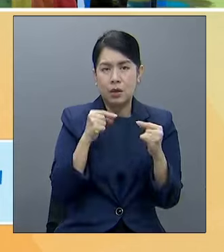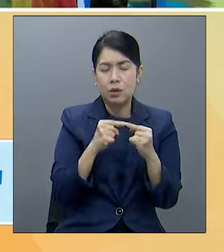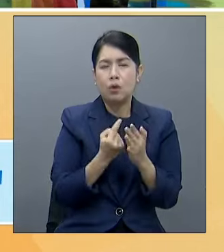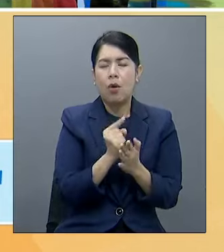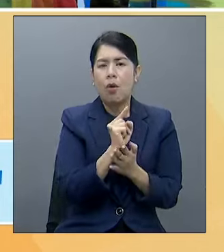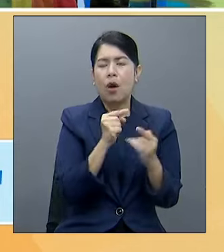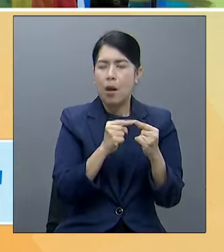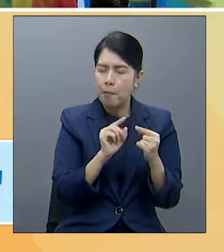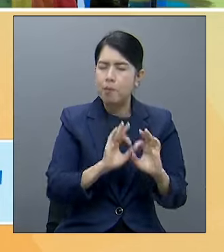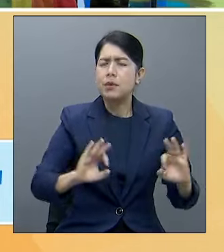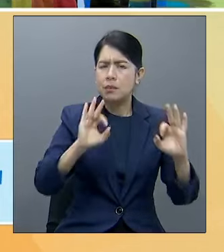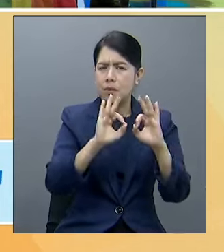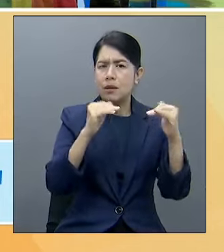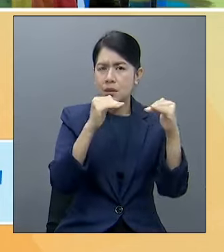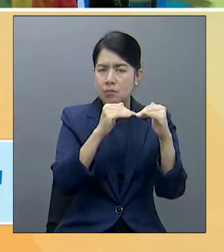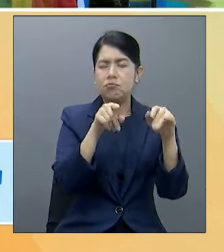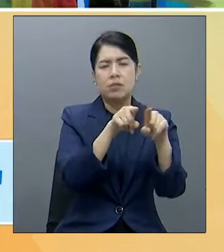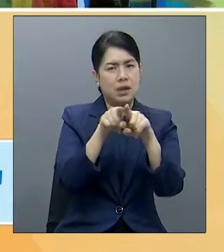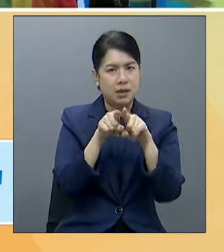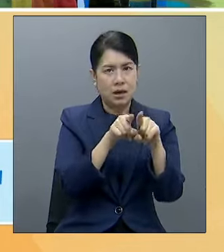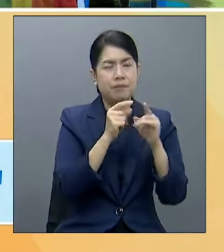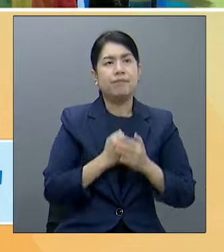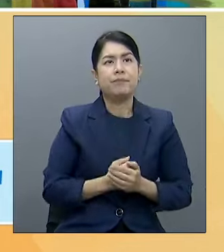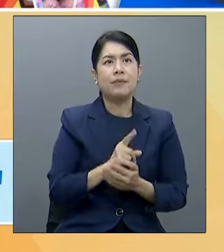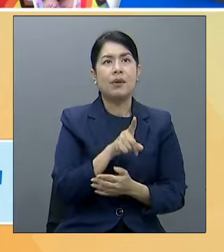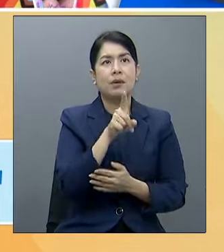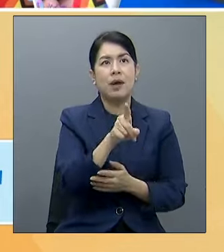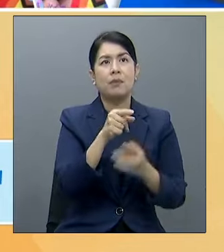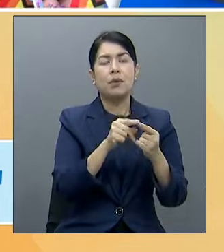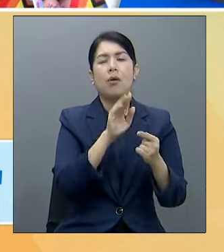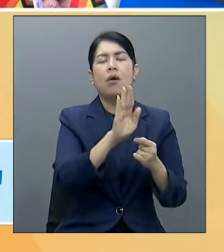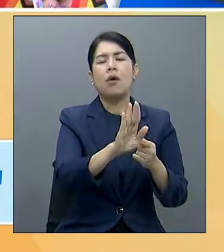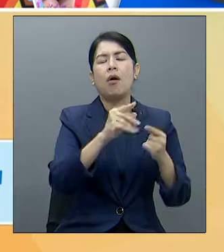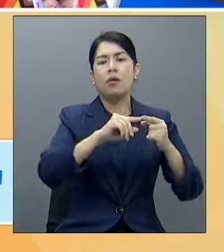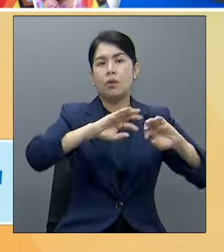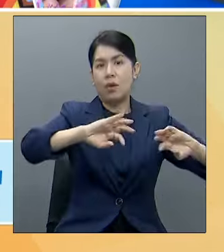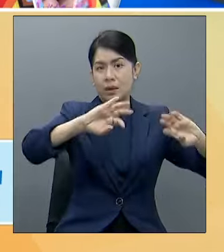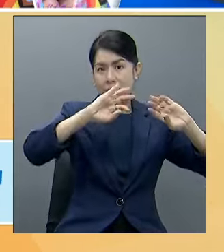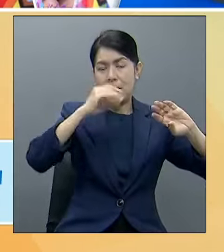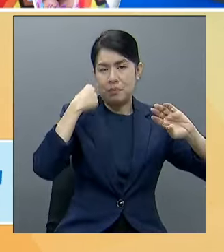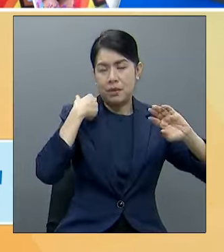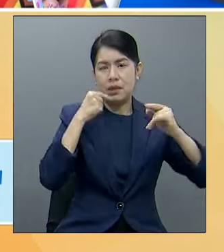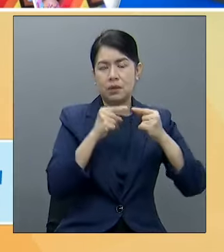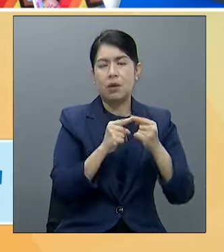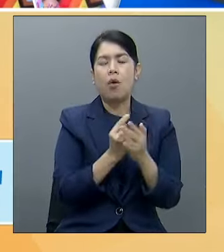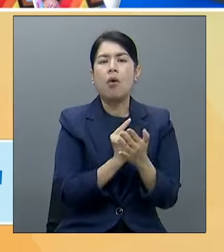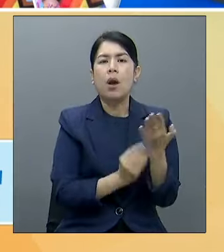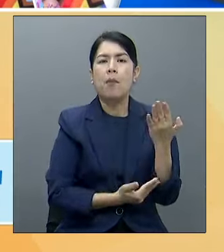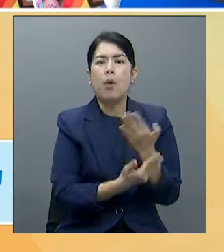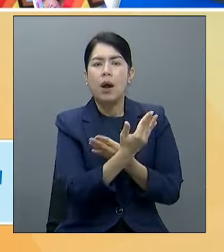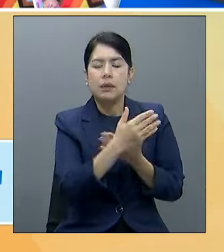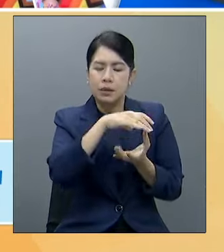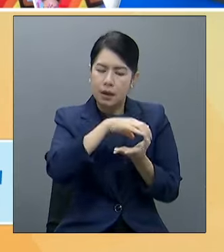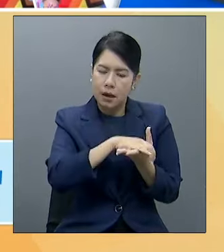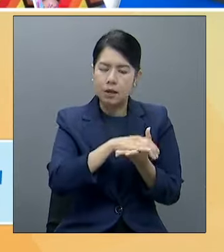สังคมมันก็แตกต่างออกไปแล้วอย่างนี้ถ้าพูดถึงในภาครัฐเองเนี่ยตอนนี้โอกาสที่จะพ.ร.บ.สมรสเท่าเทียมหรือว่าโอกาสที่ข้อ